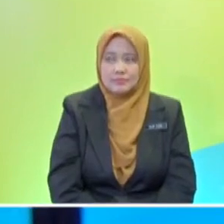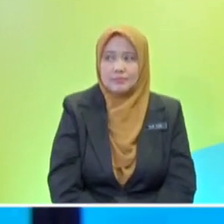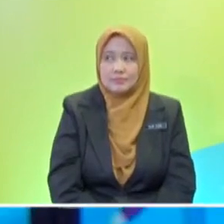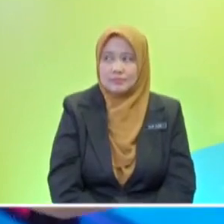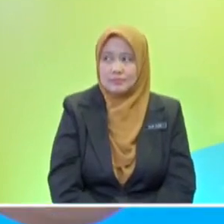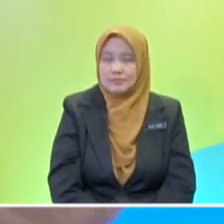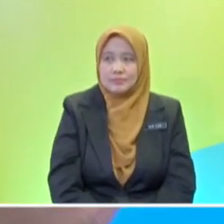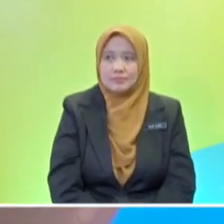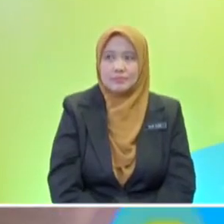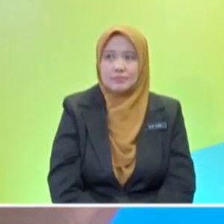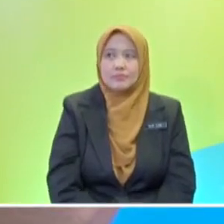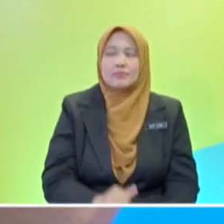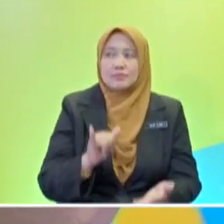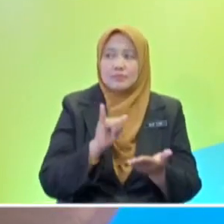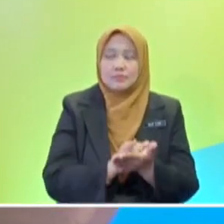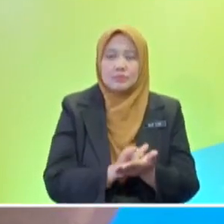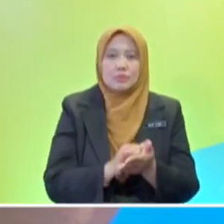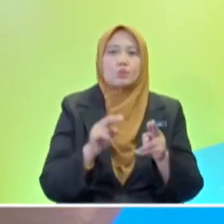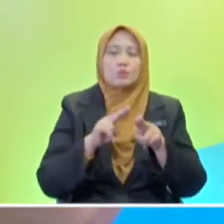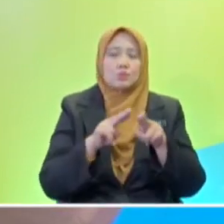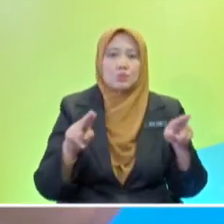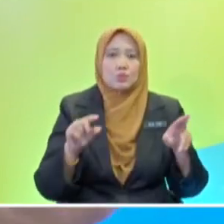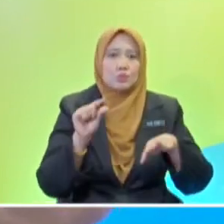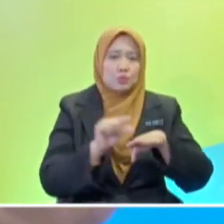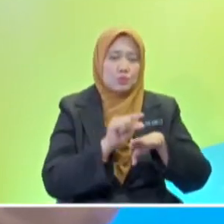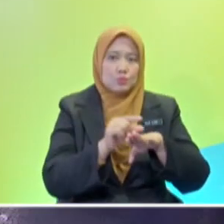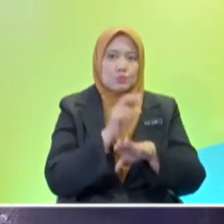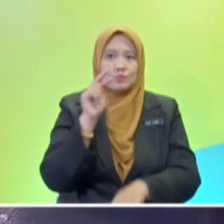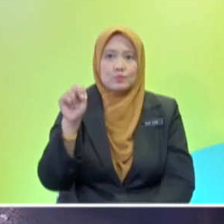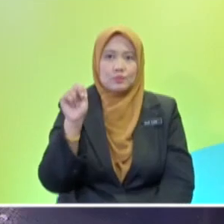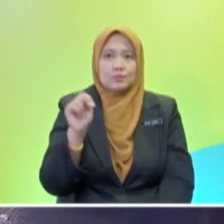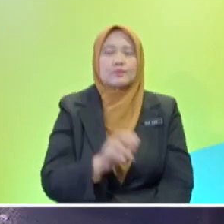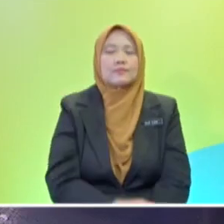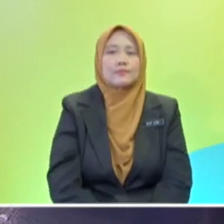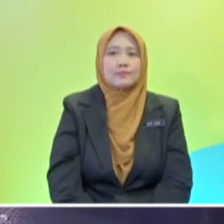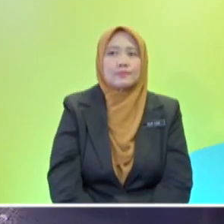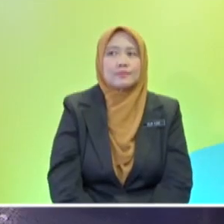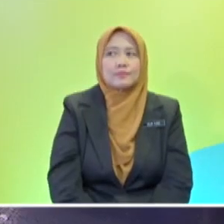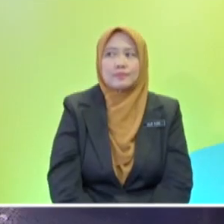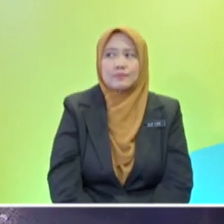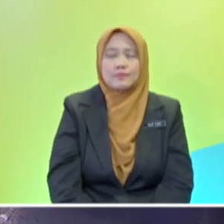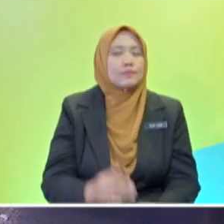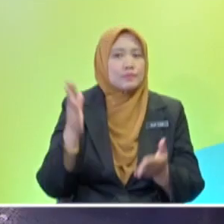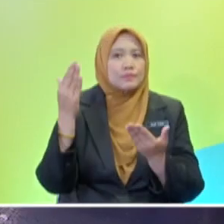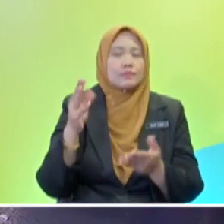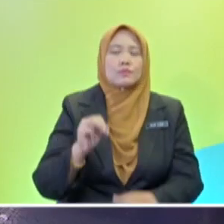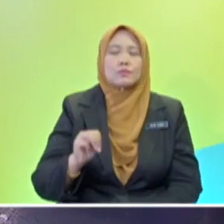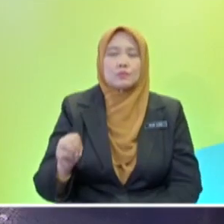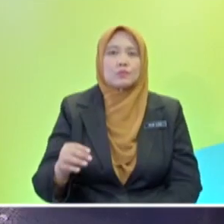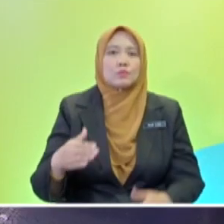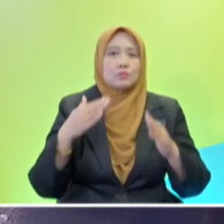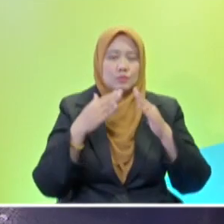itu adalah ukuran yang kita akan gunakan nanti oke bagus sangat Abang kembar sebuah harap murid kalau rumah dapat